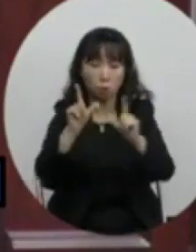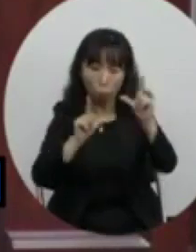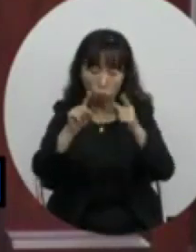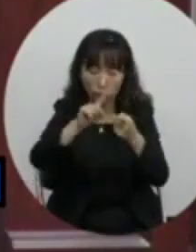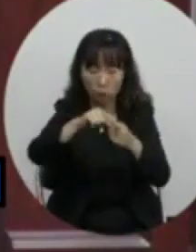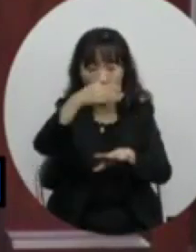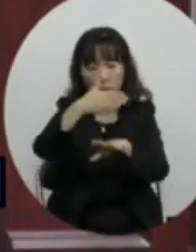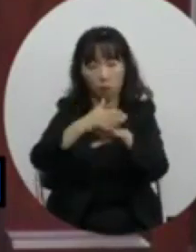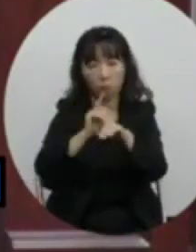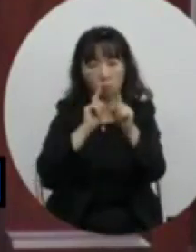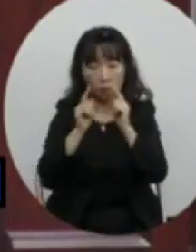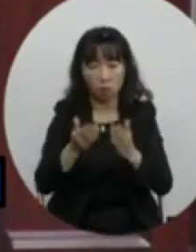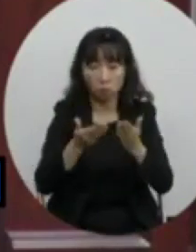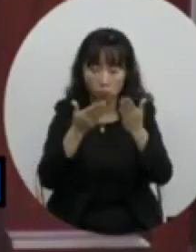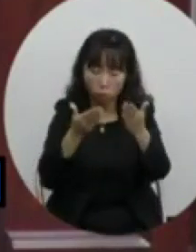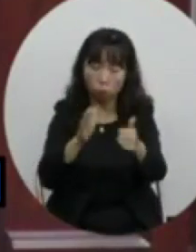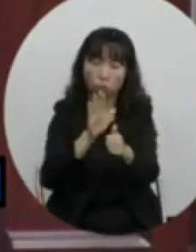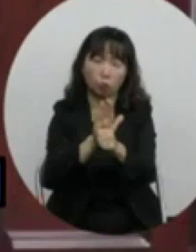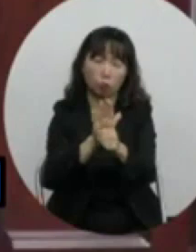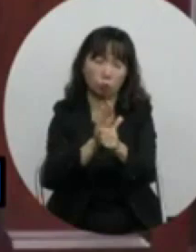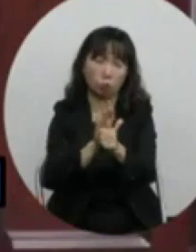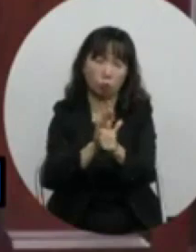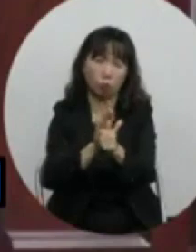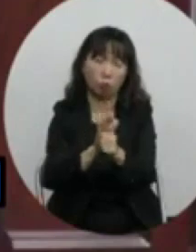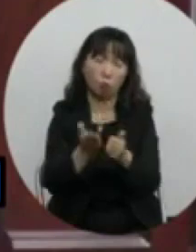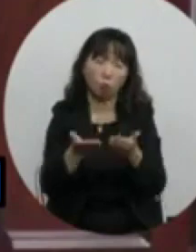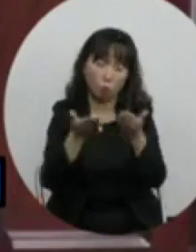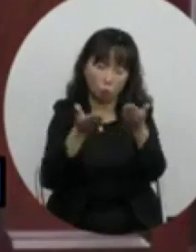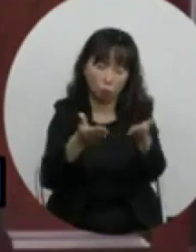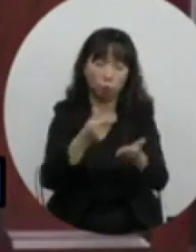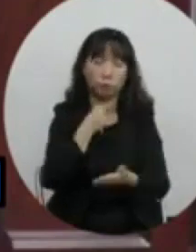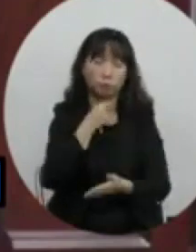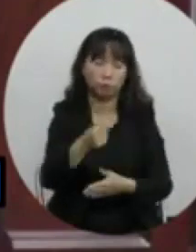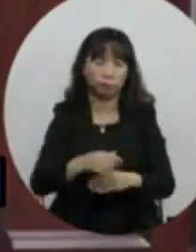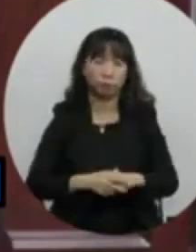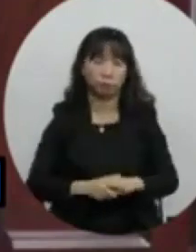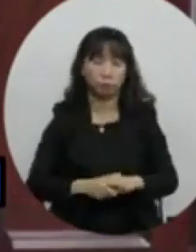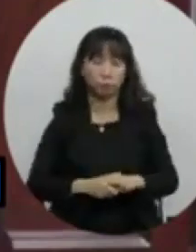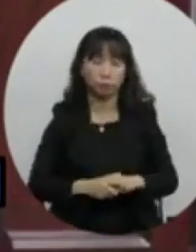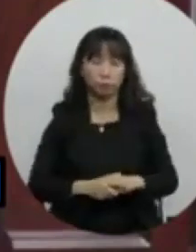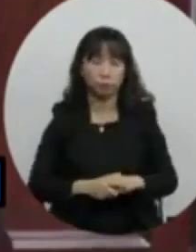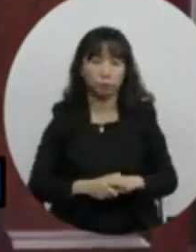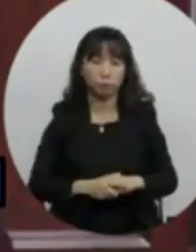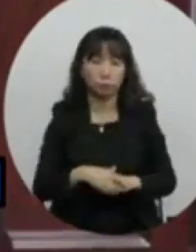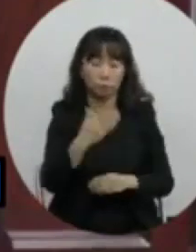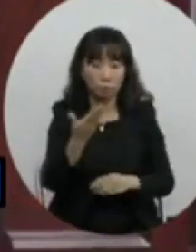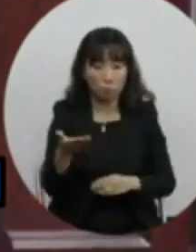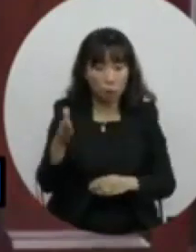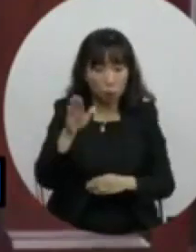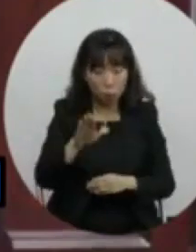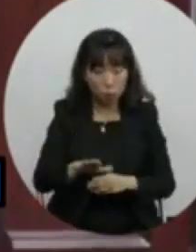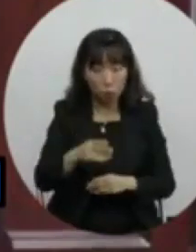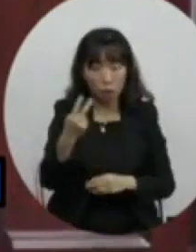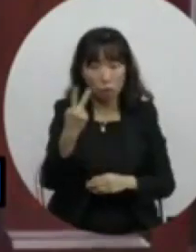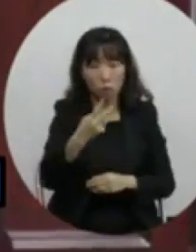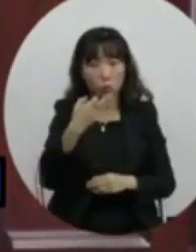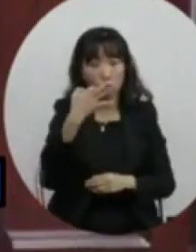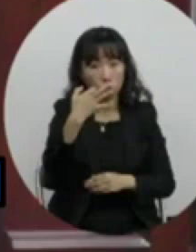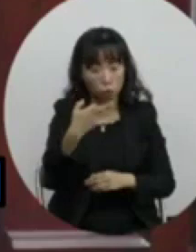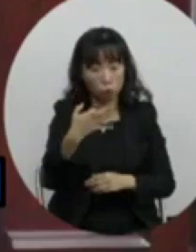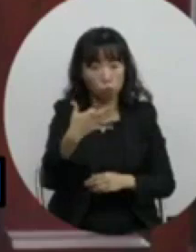감사드리며 무한한 격려와 성원을 보내드리는 바입니다. 그런데 지난 2019년